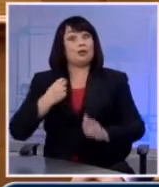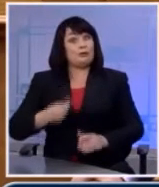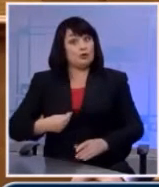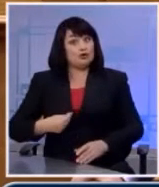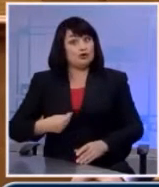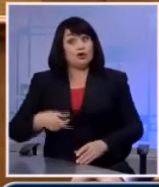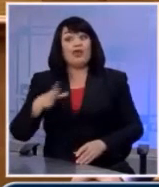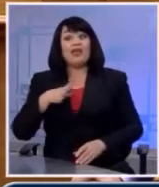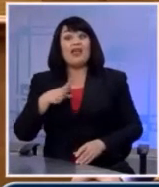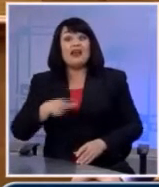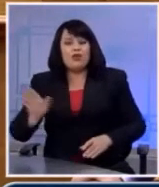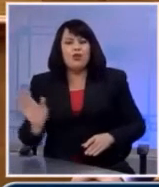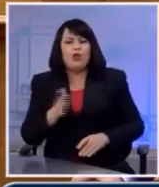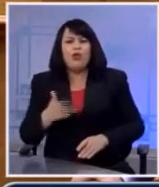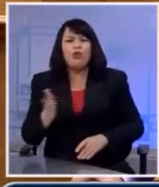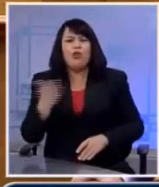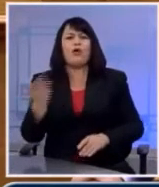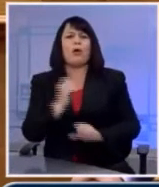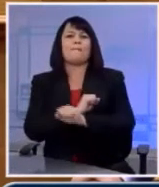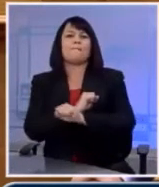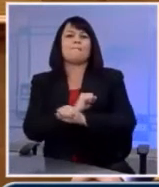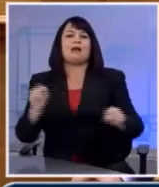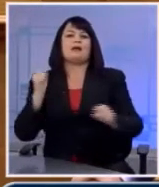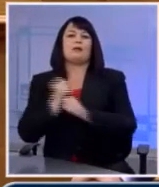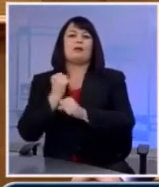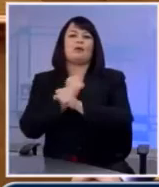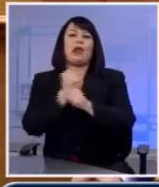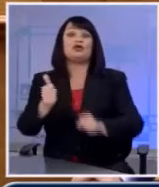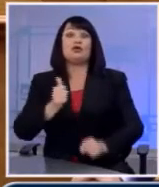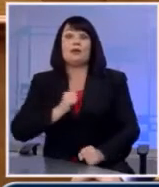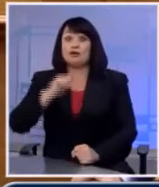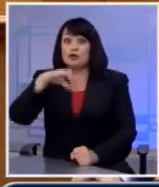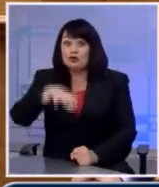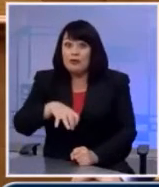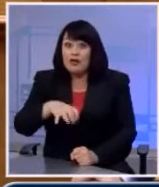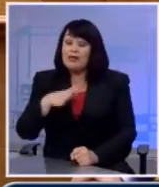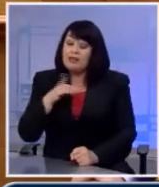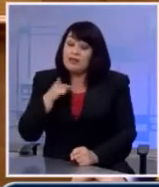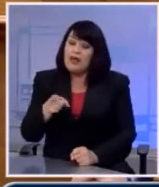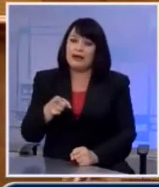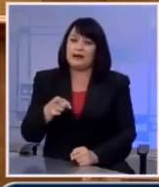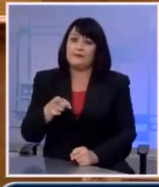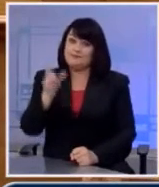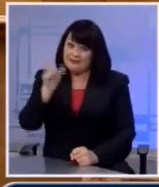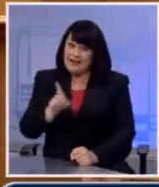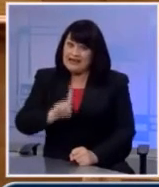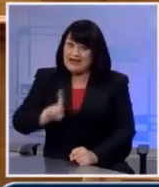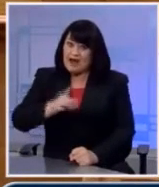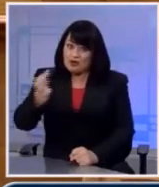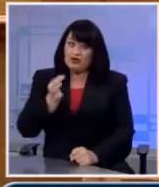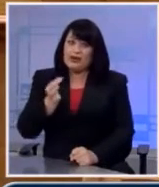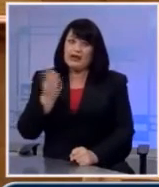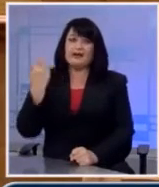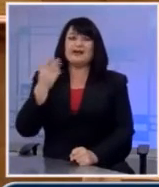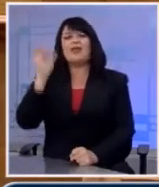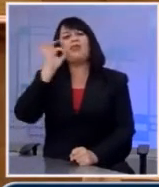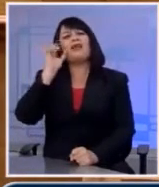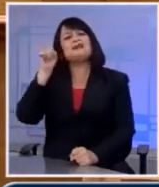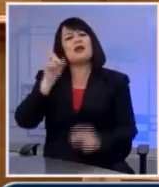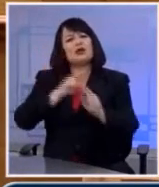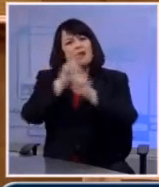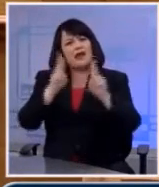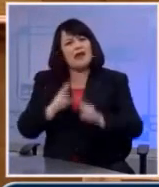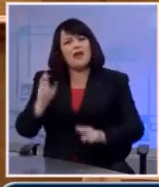απολύσεων και της απορρίθμισης της εργασίας στον ιδιωτικό τομέα. Μιλάει ο κ. Μητσοτάκης, που στη Διεθνή Έκθεση